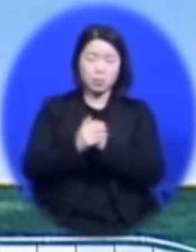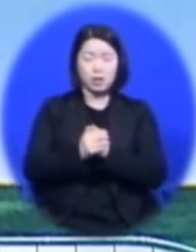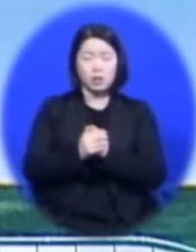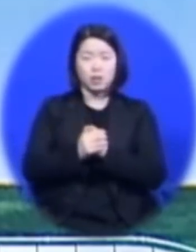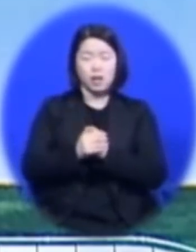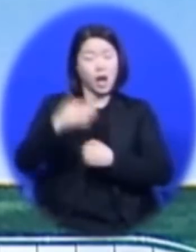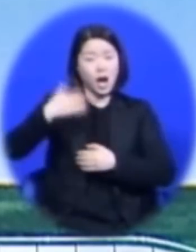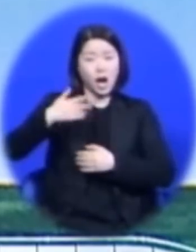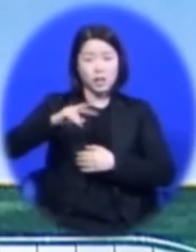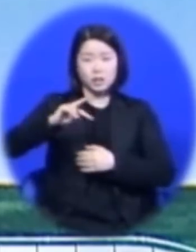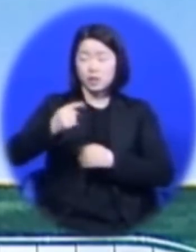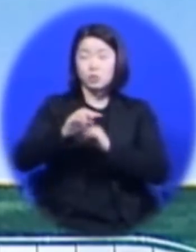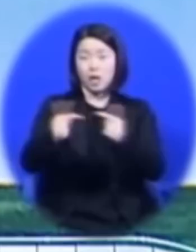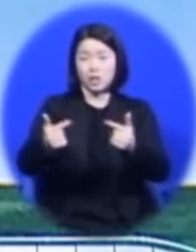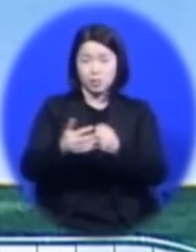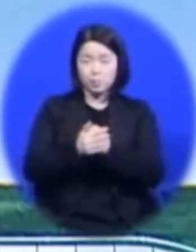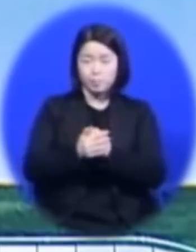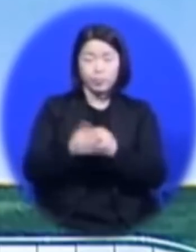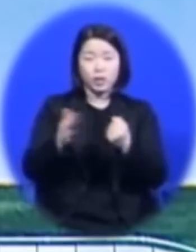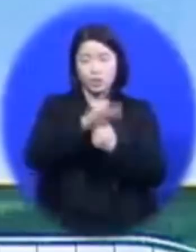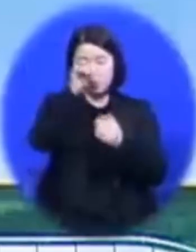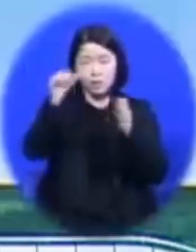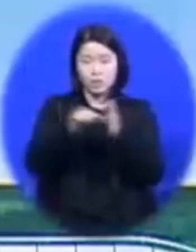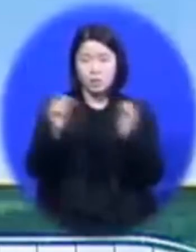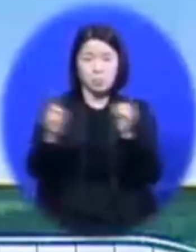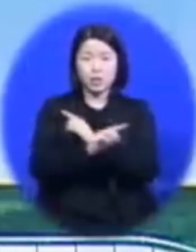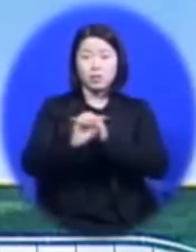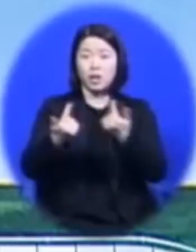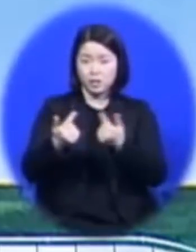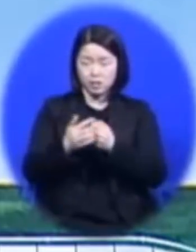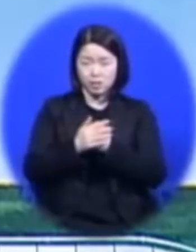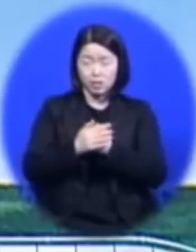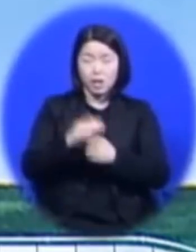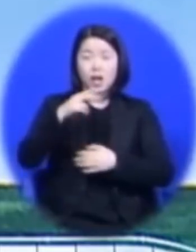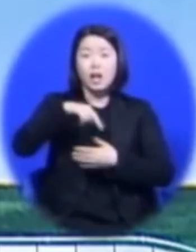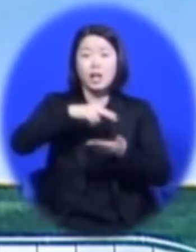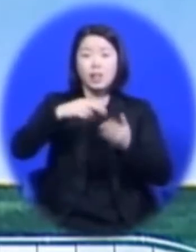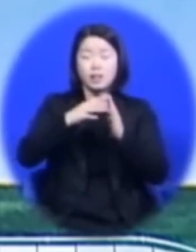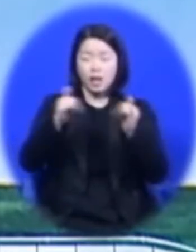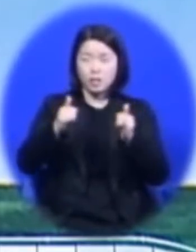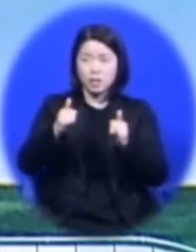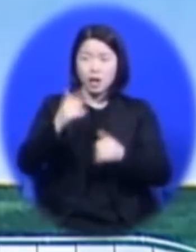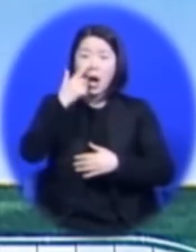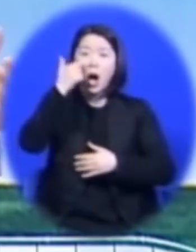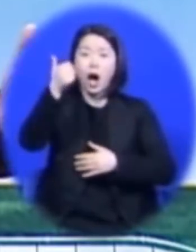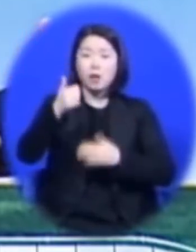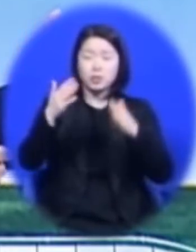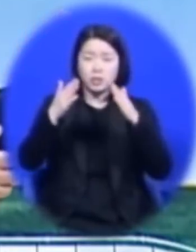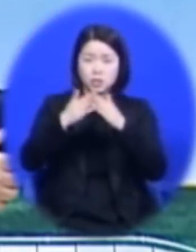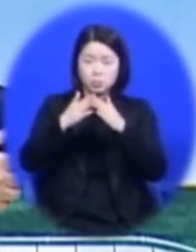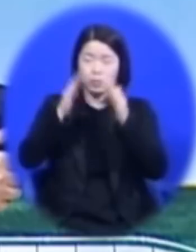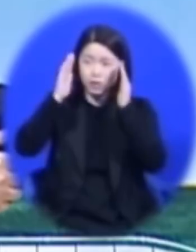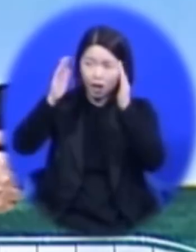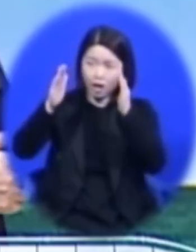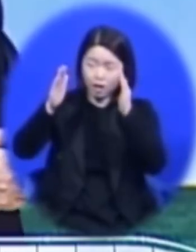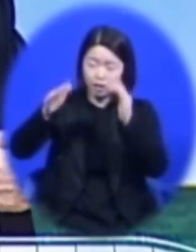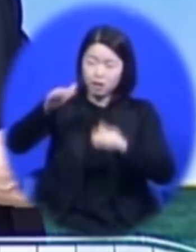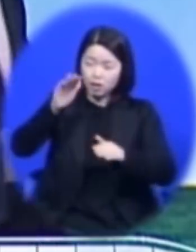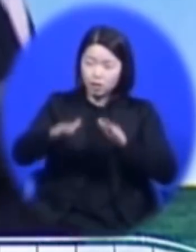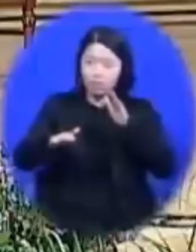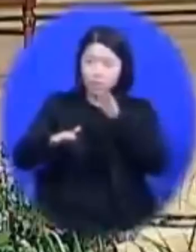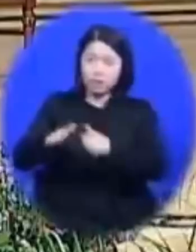아직까지도 아닙니다 그래서 인생이 바뀌어 진 게 아닙니다 탕자가 아버지 집을 향하여 걷기 시작합니다